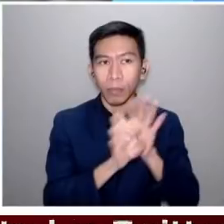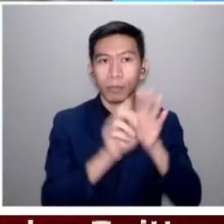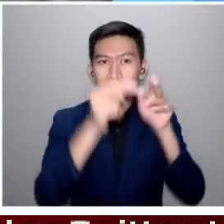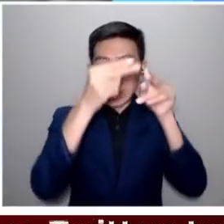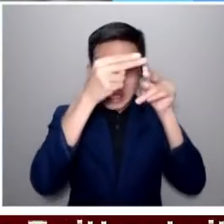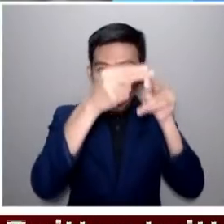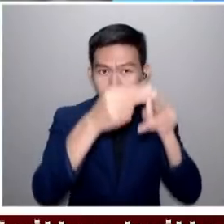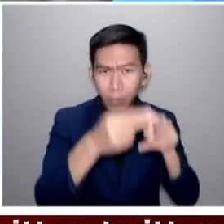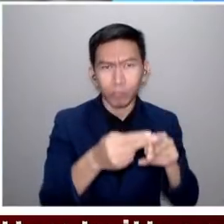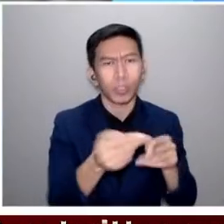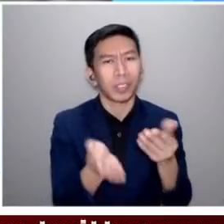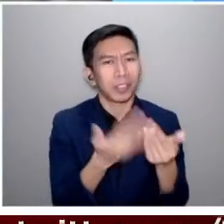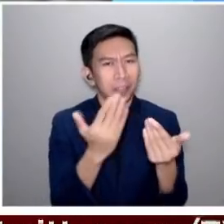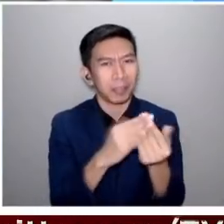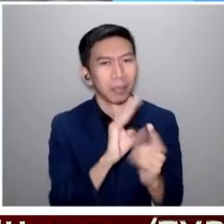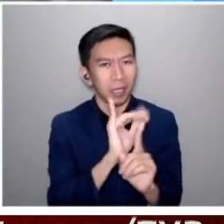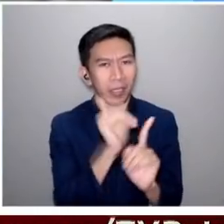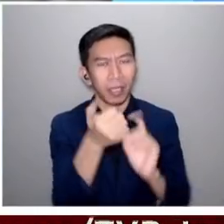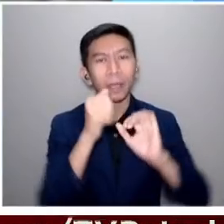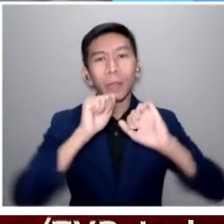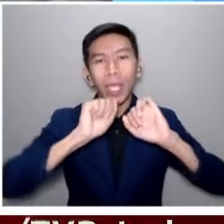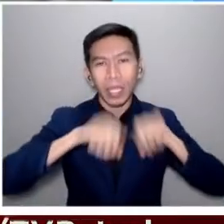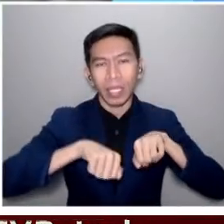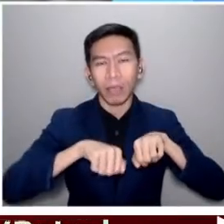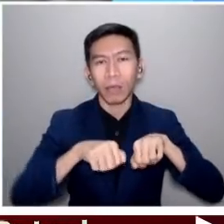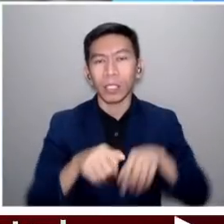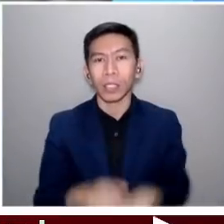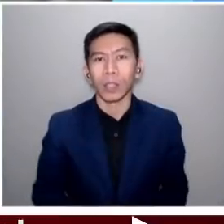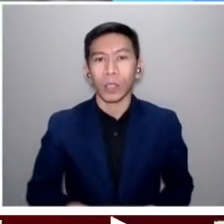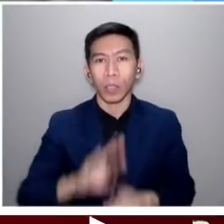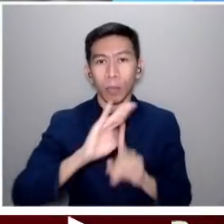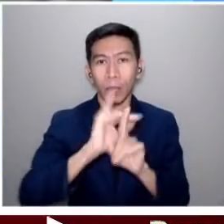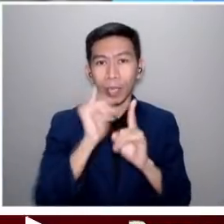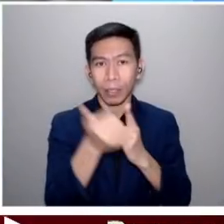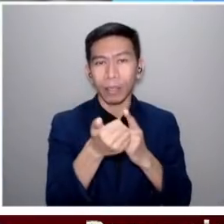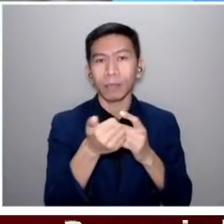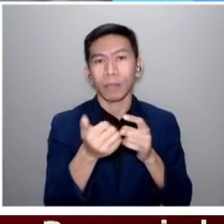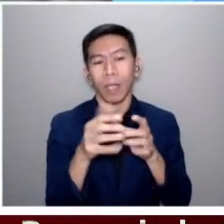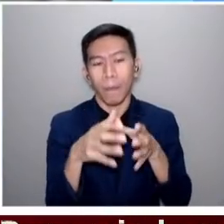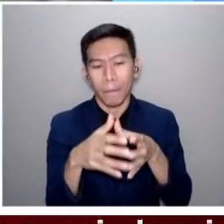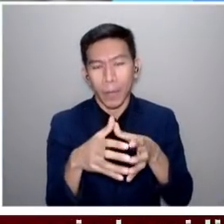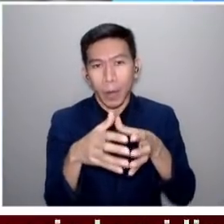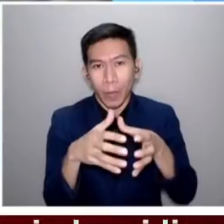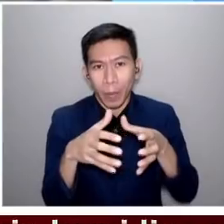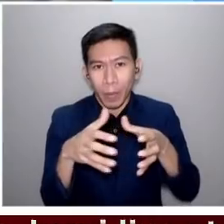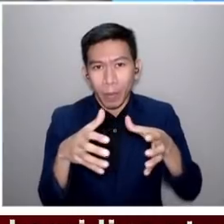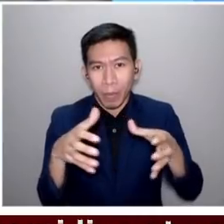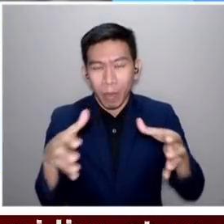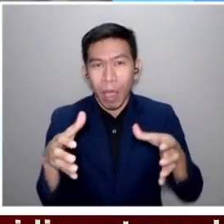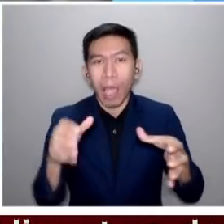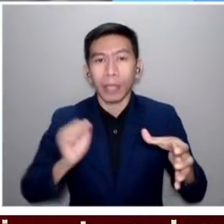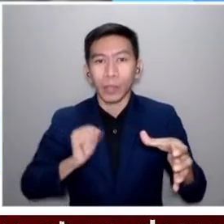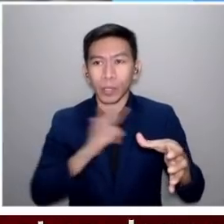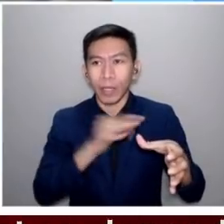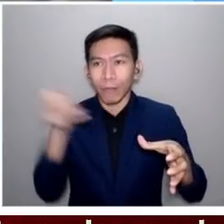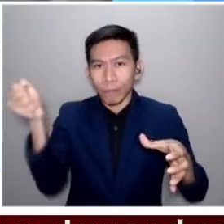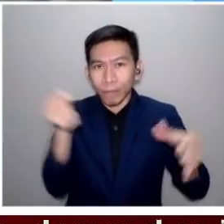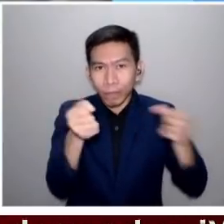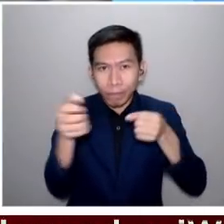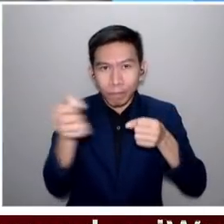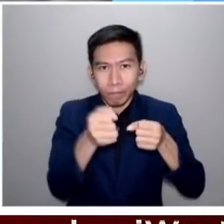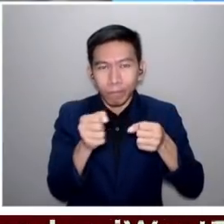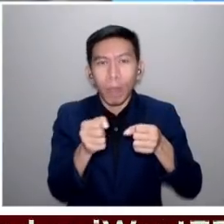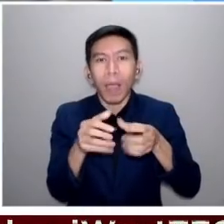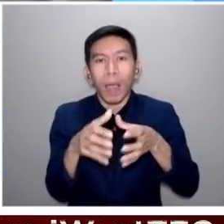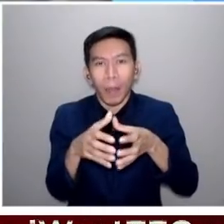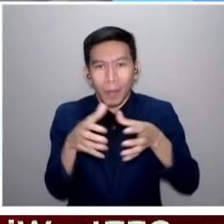nyo, habang lumalaki ang barangay, dumadami ang mga tauhan natin dahil lumalaki ang pondo niyan. Kaya